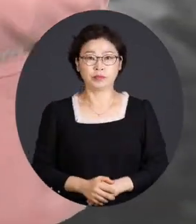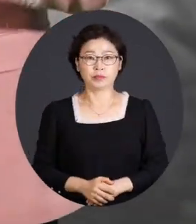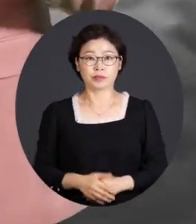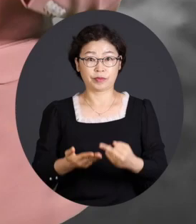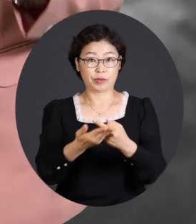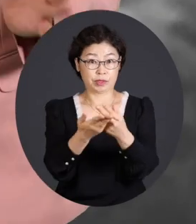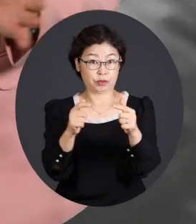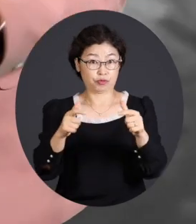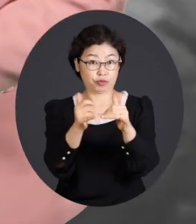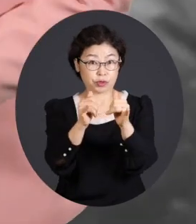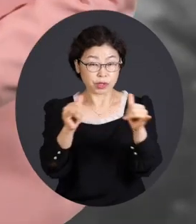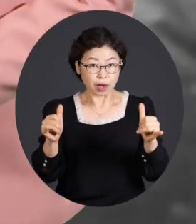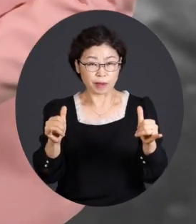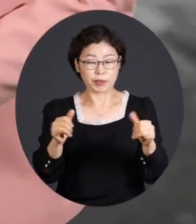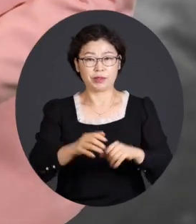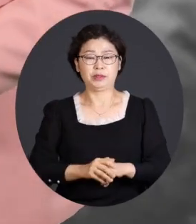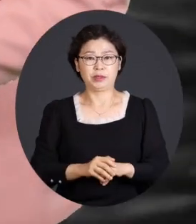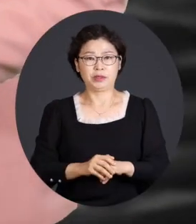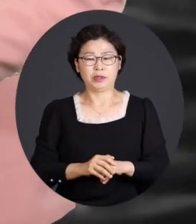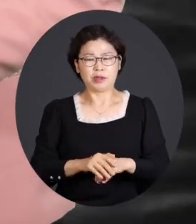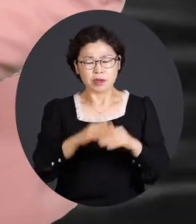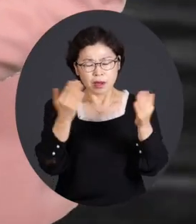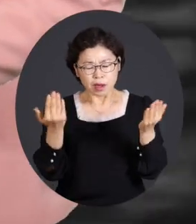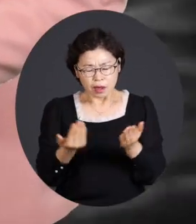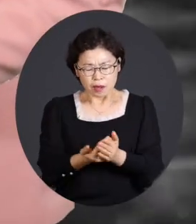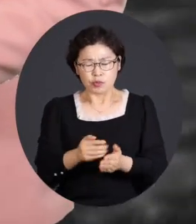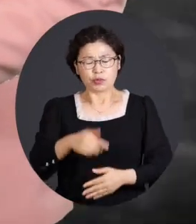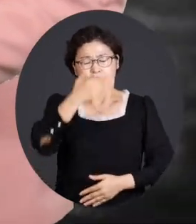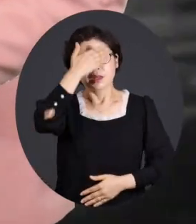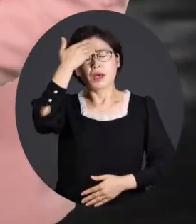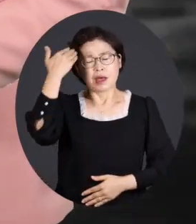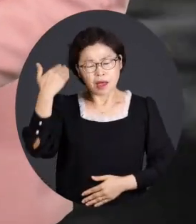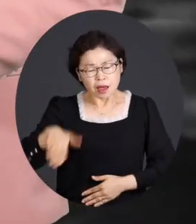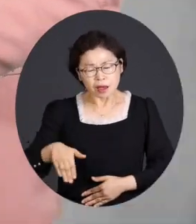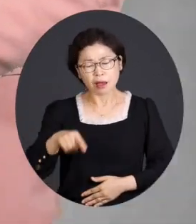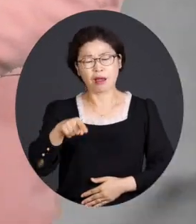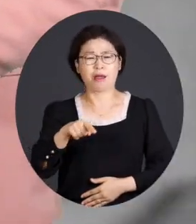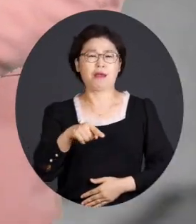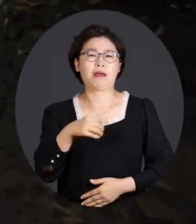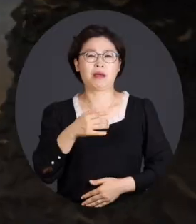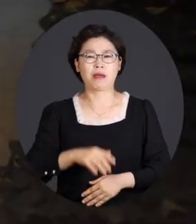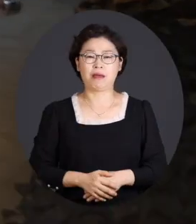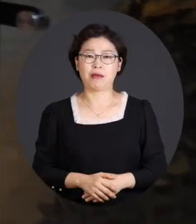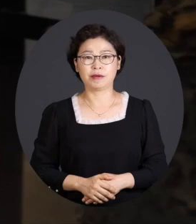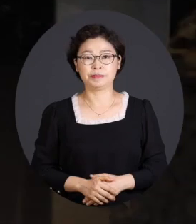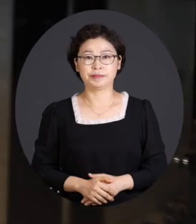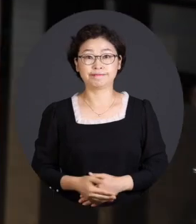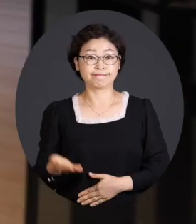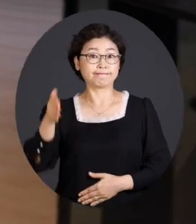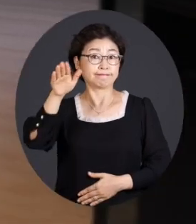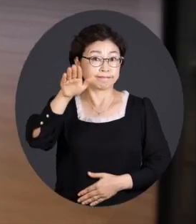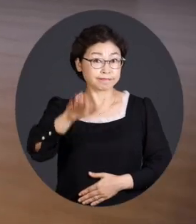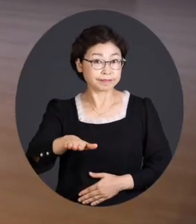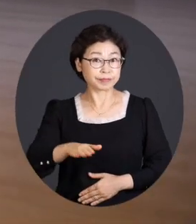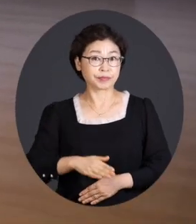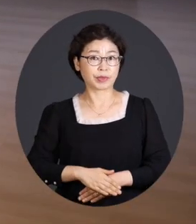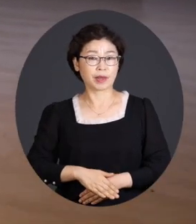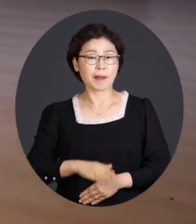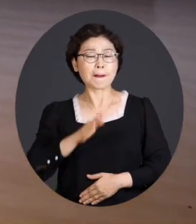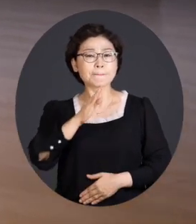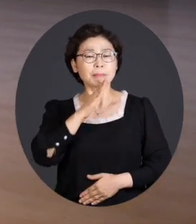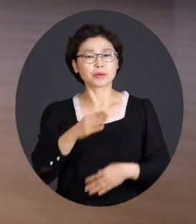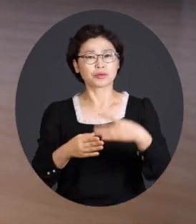순직했다며 제주 사람들은 광복으로 다행히 그 참변을 모면합니다. 그러나 곧이어